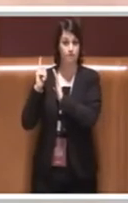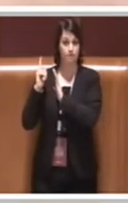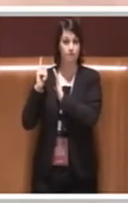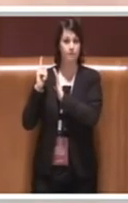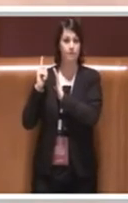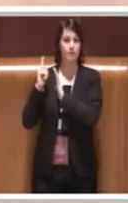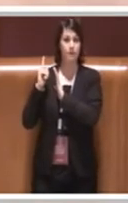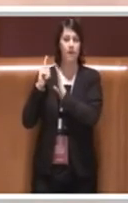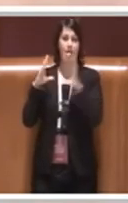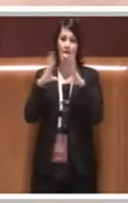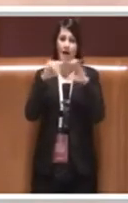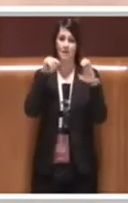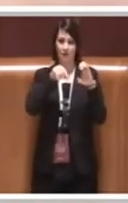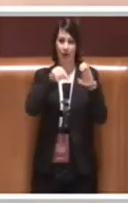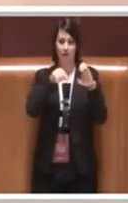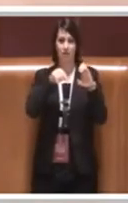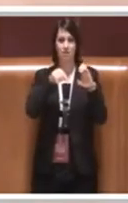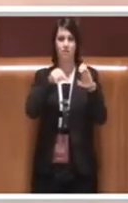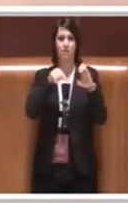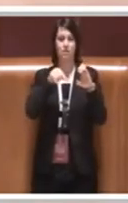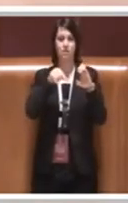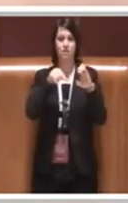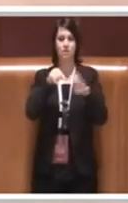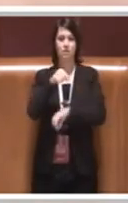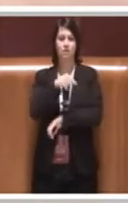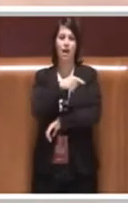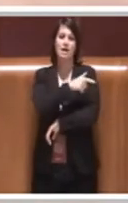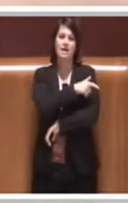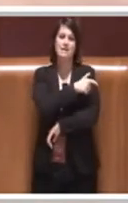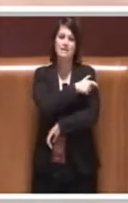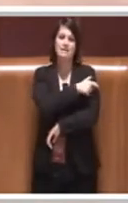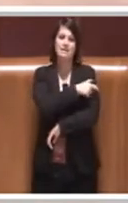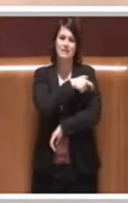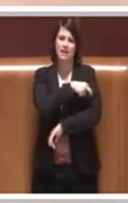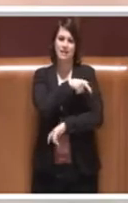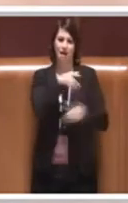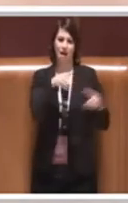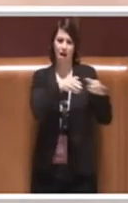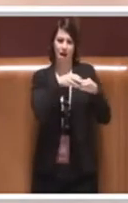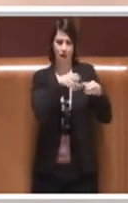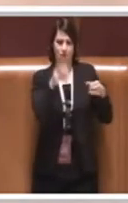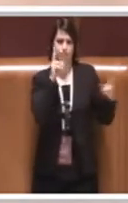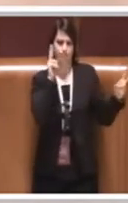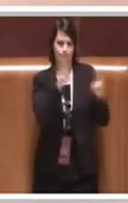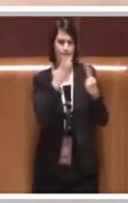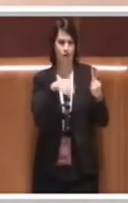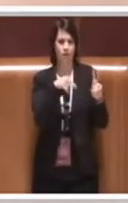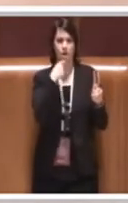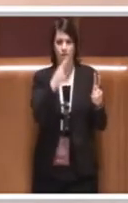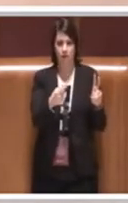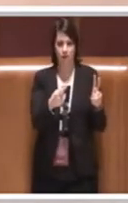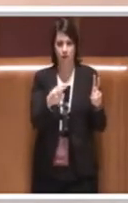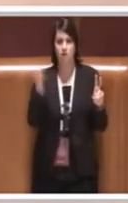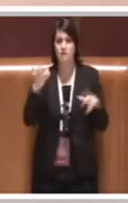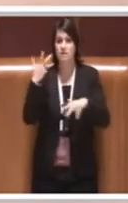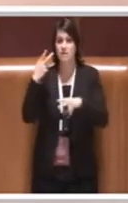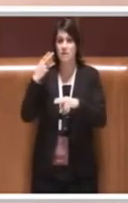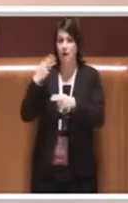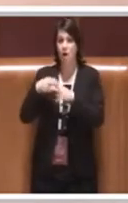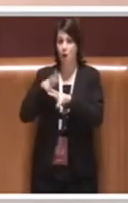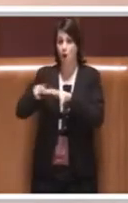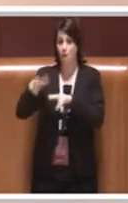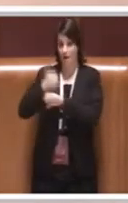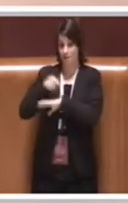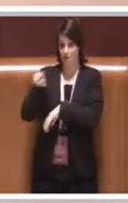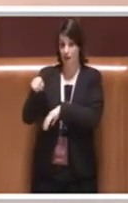l'azienda ha incontrato le organizzazioni sindacali e ha detto che a fronte di certe azioni da parte